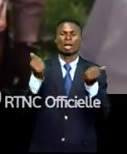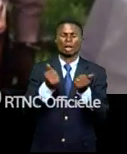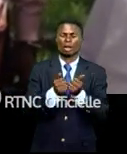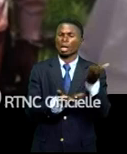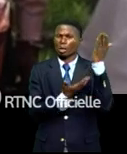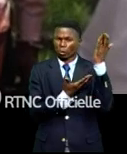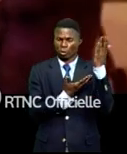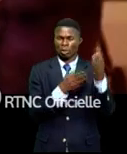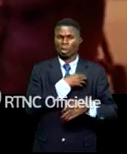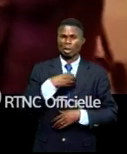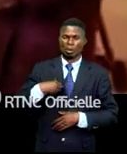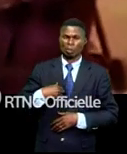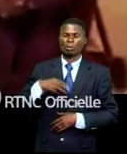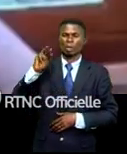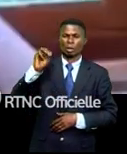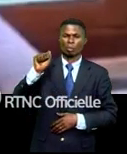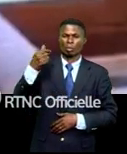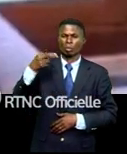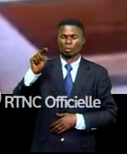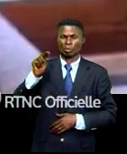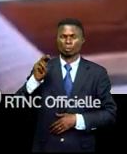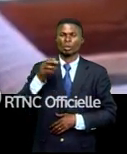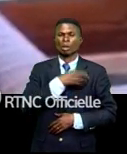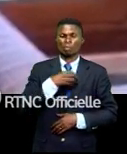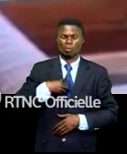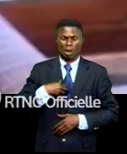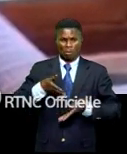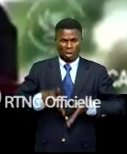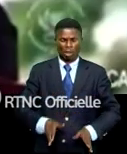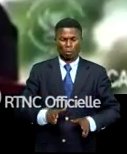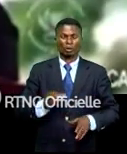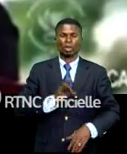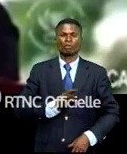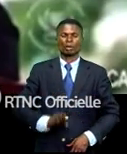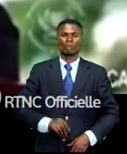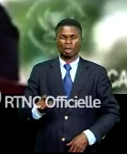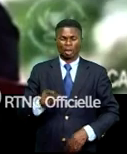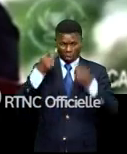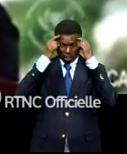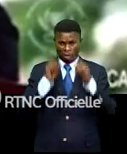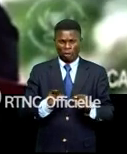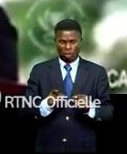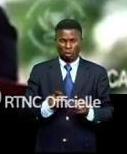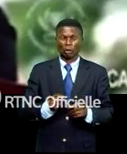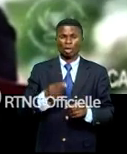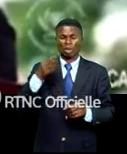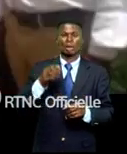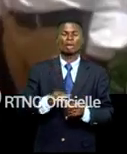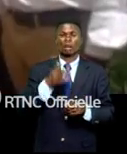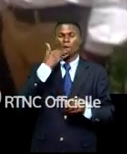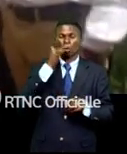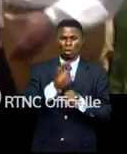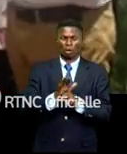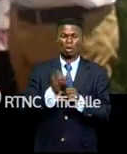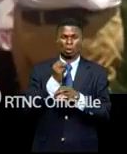chère à maman Marthe Kassala, mère du chef de l'État Félix-Antoine Tshisekedi Tshilombo, qui tient à la concrétisation de l'autonomisation